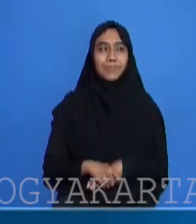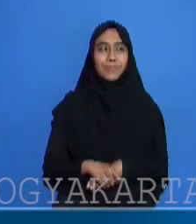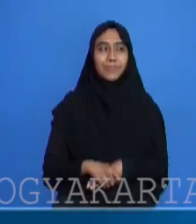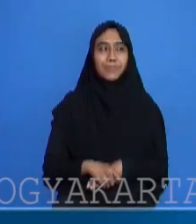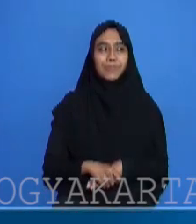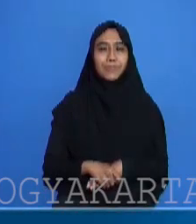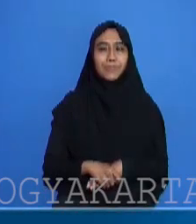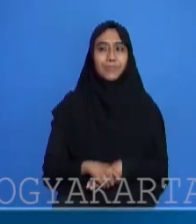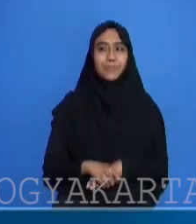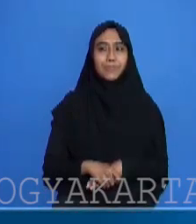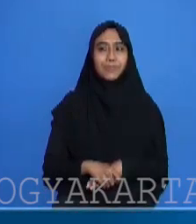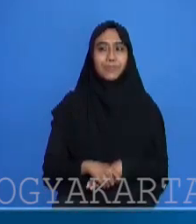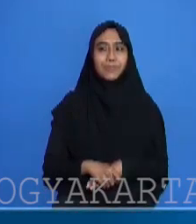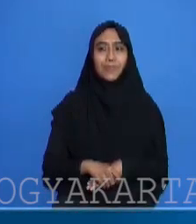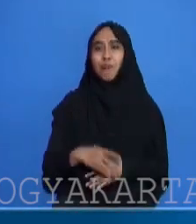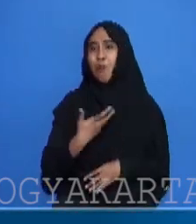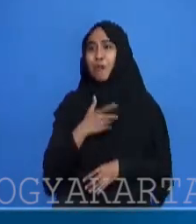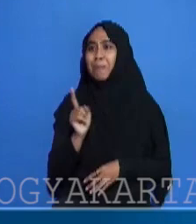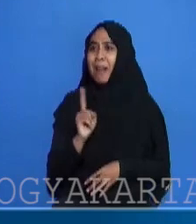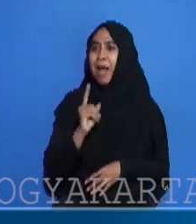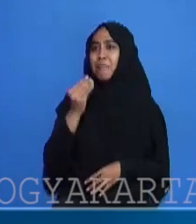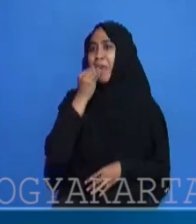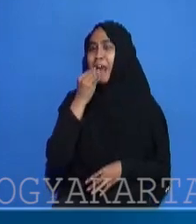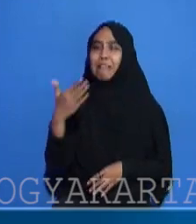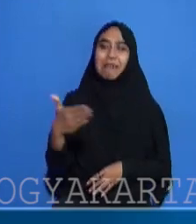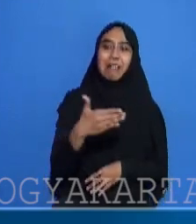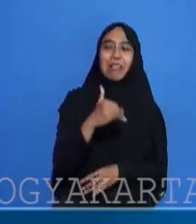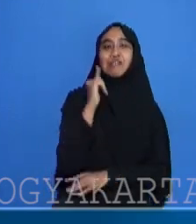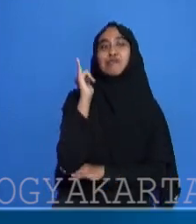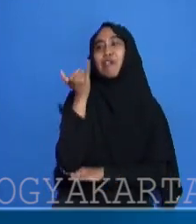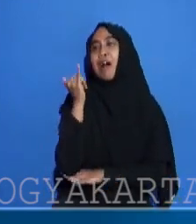Mau kemana kita? Edisi kuliner olahan ikan di Yogyakarta.